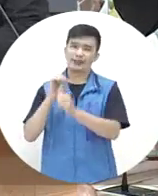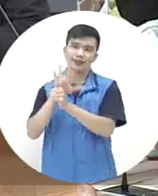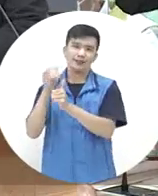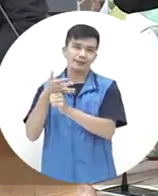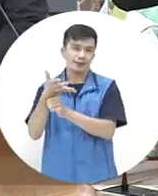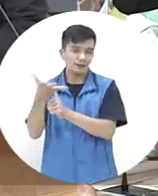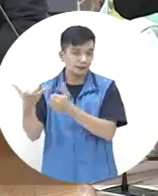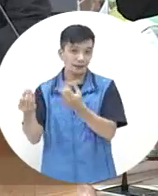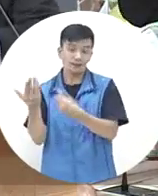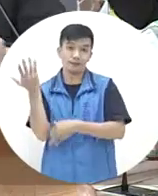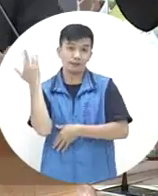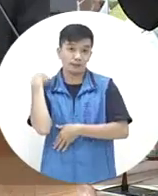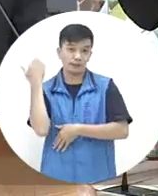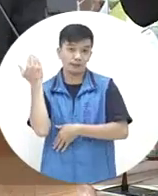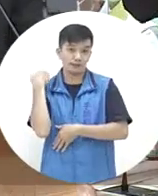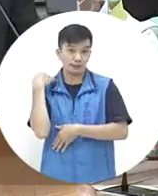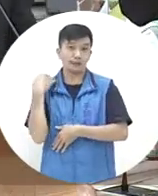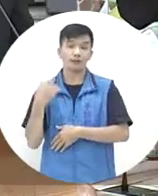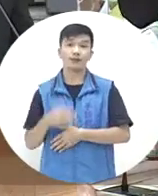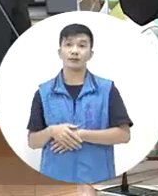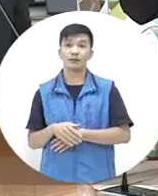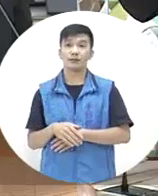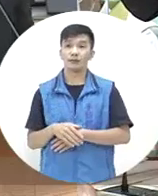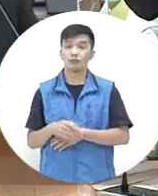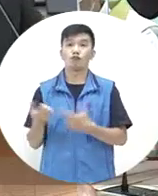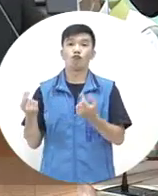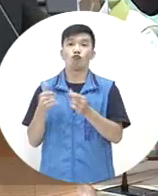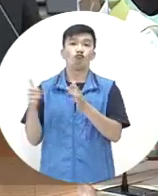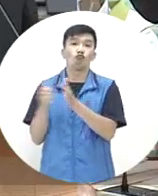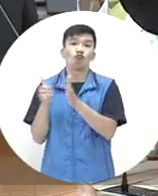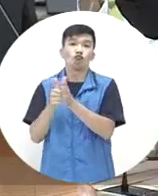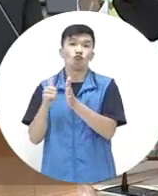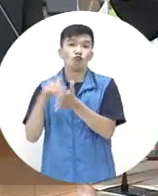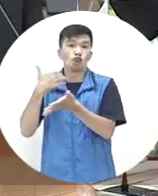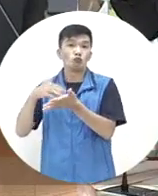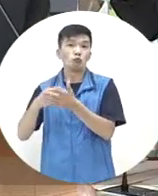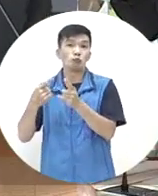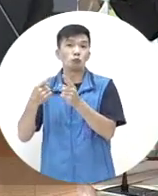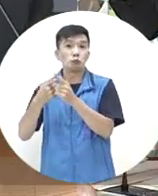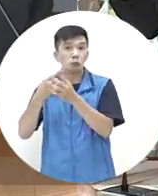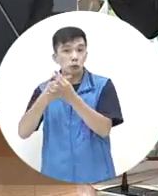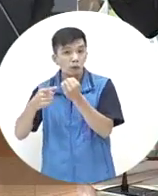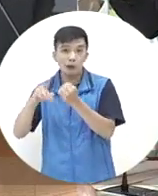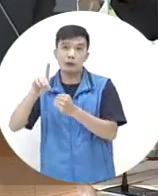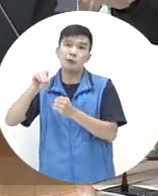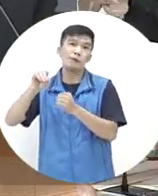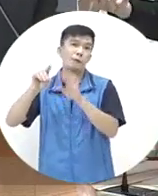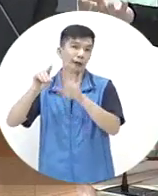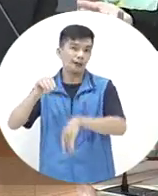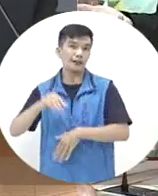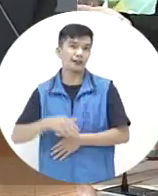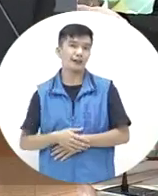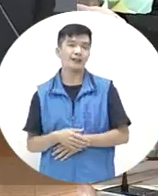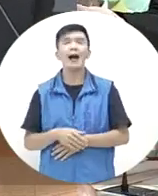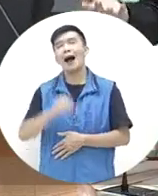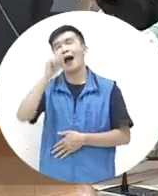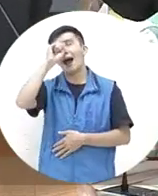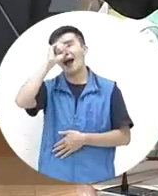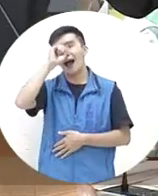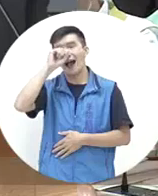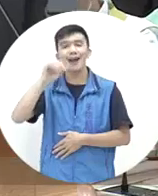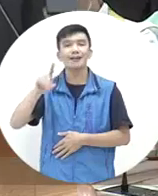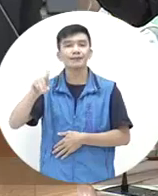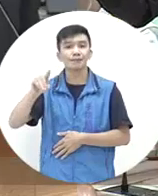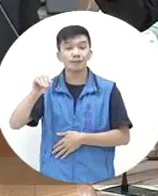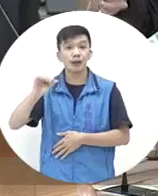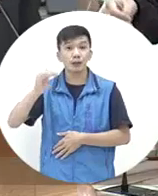做，很努力在做。 没有疫情的时候，运量大概平均也不会超过一万人， 一万多了， 不 止了。 好，一万多有超过你们的